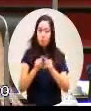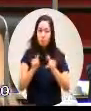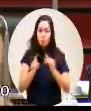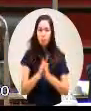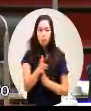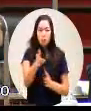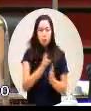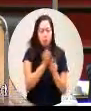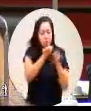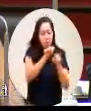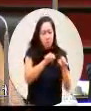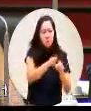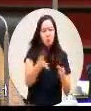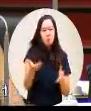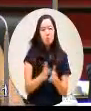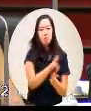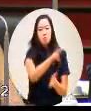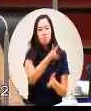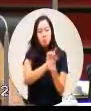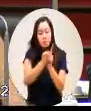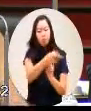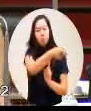去计较俩，伊当作人惊伊。